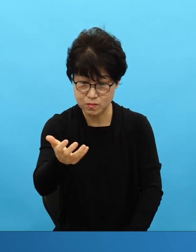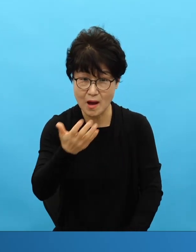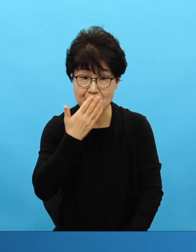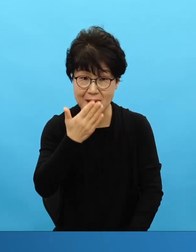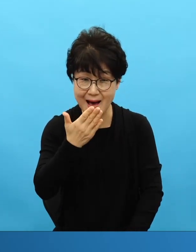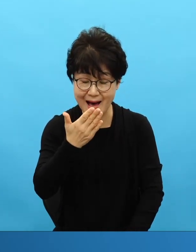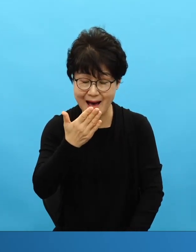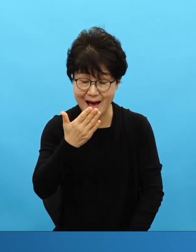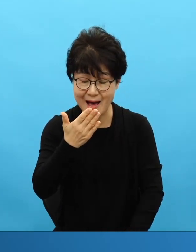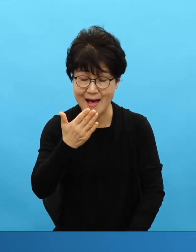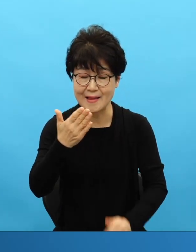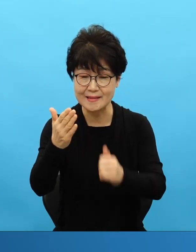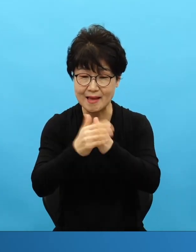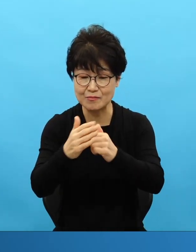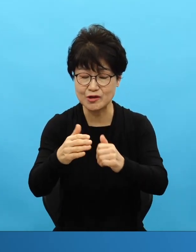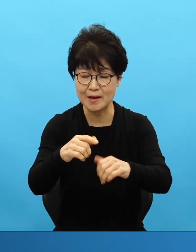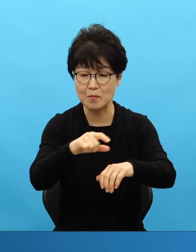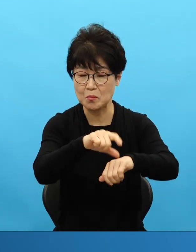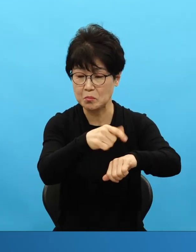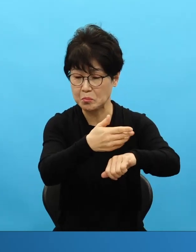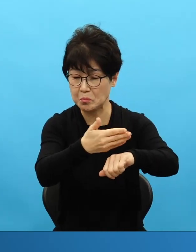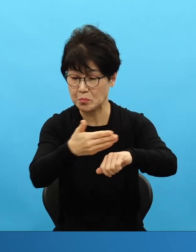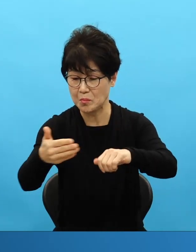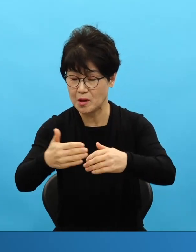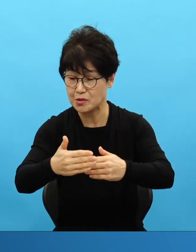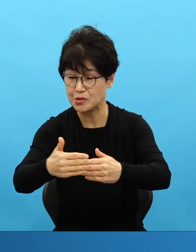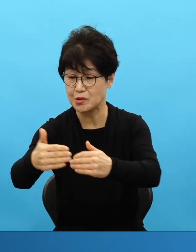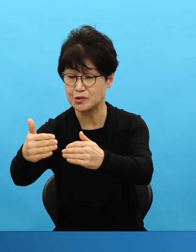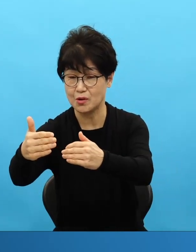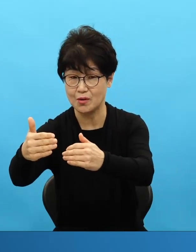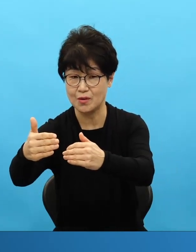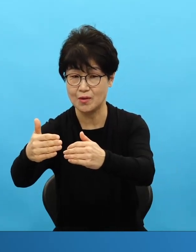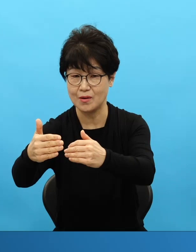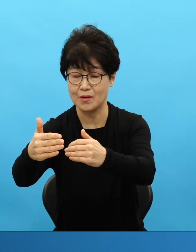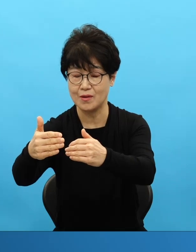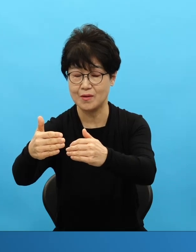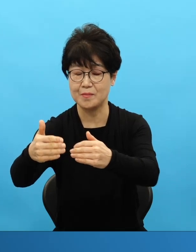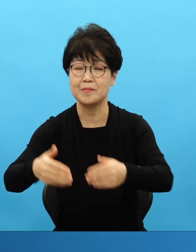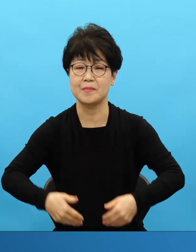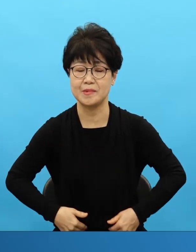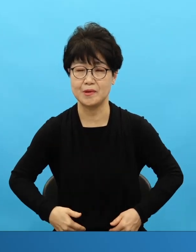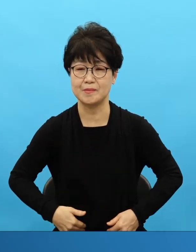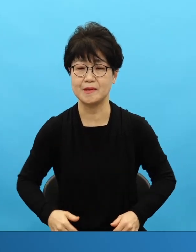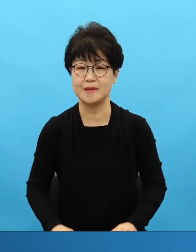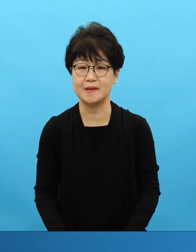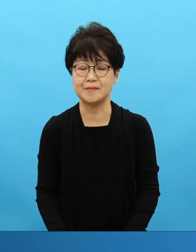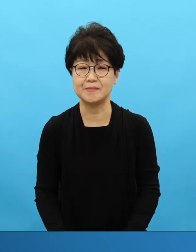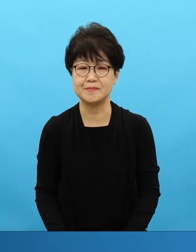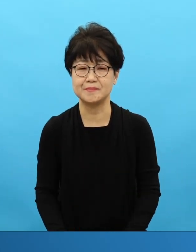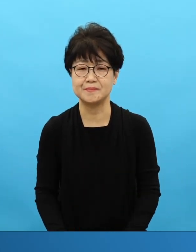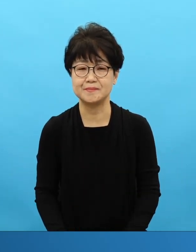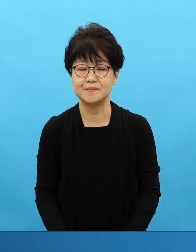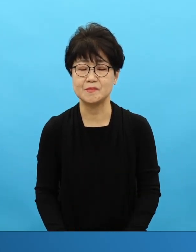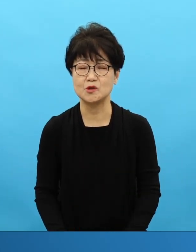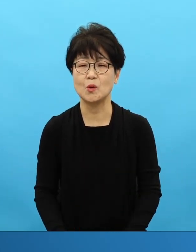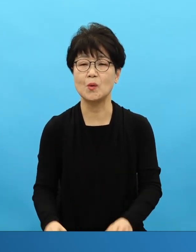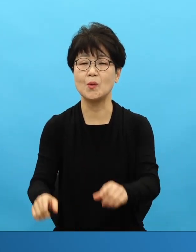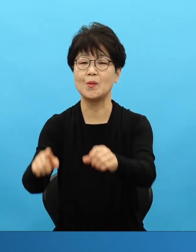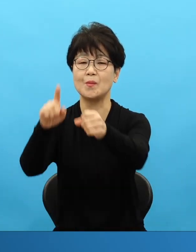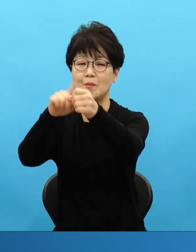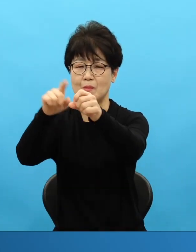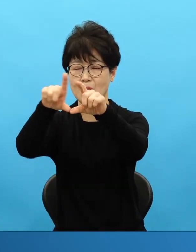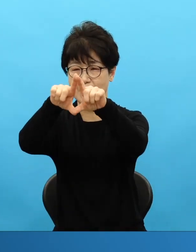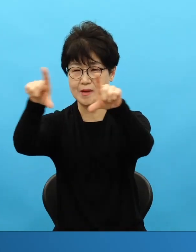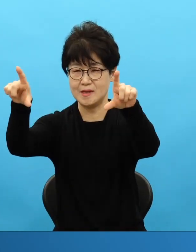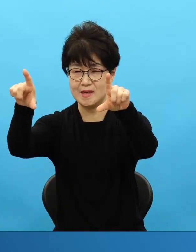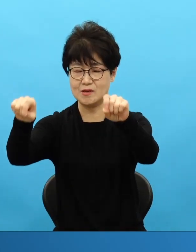this mobile bartizan is moved, so you need the journey. 이게 기도 내용입니다. That is the content of